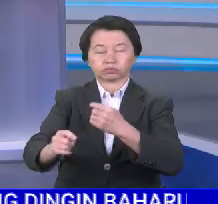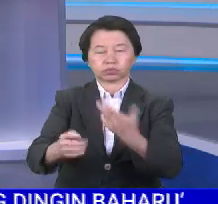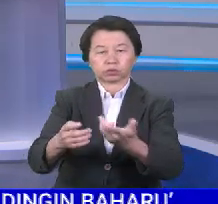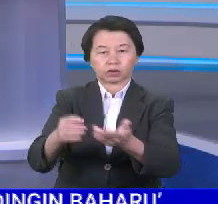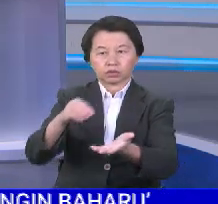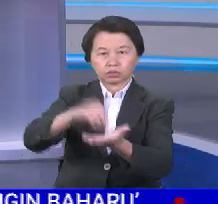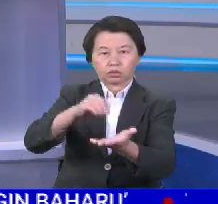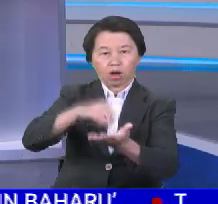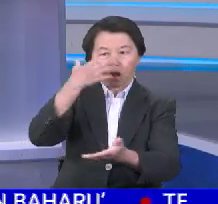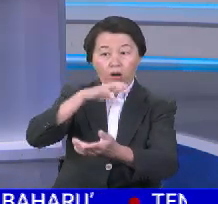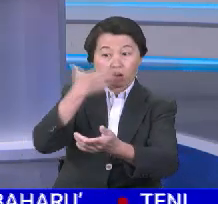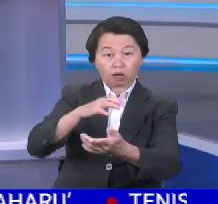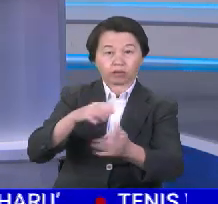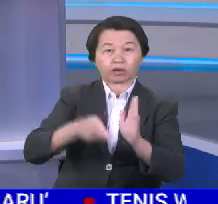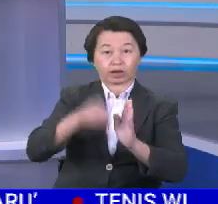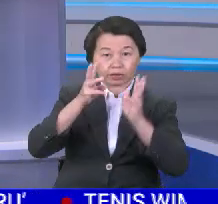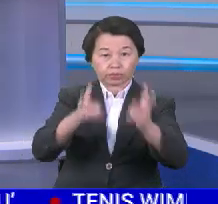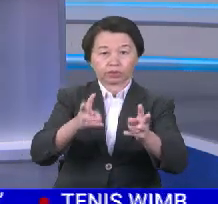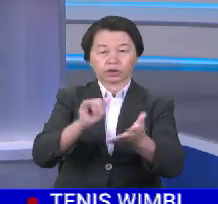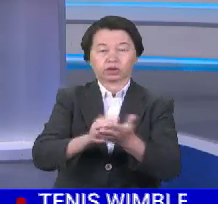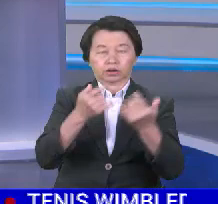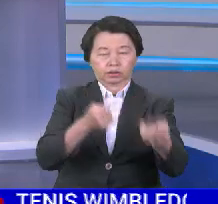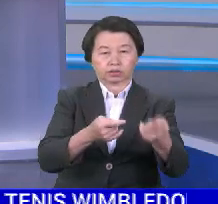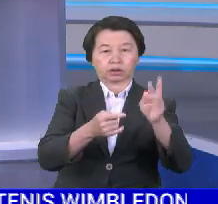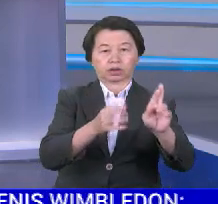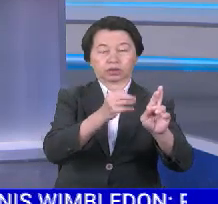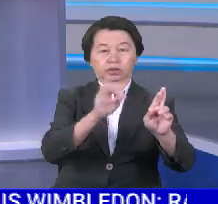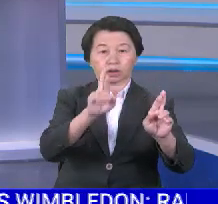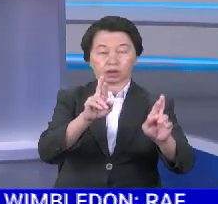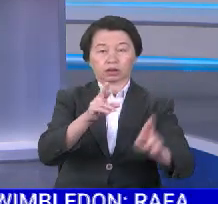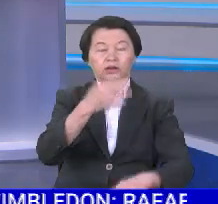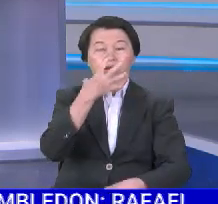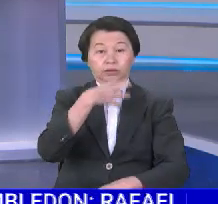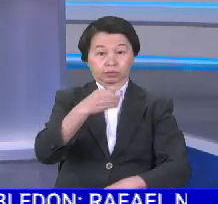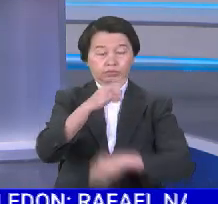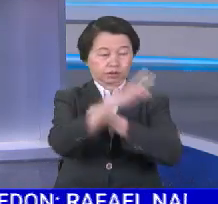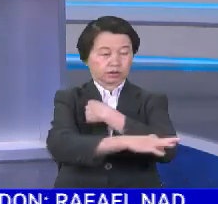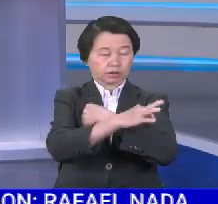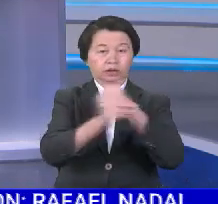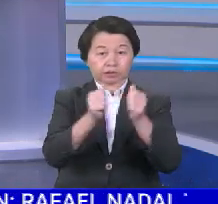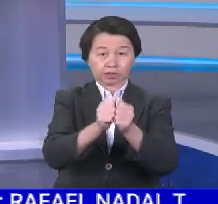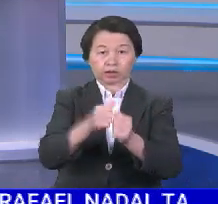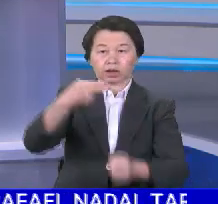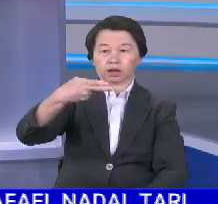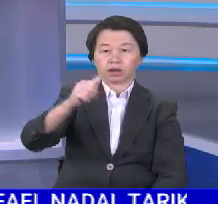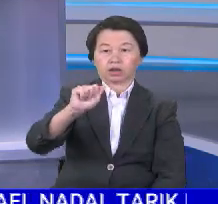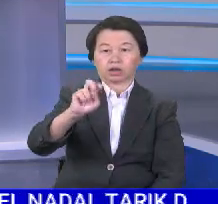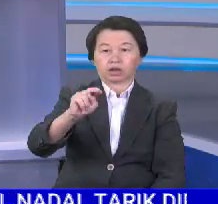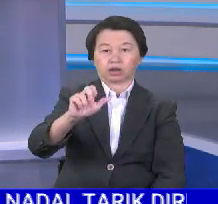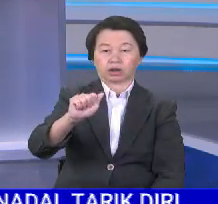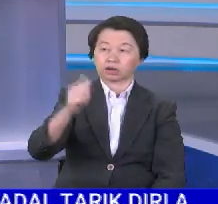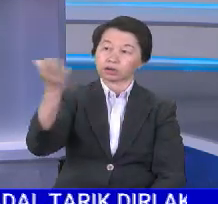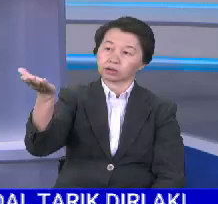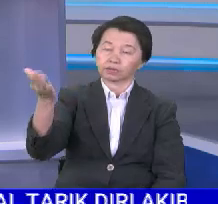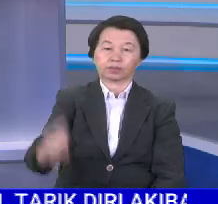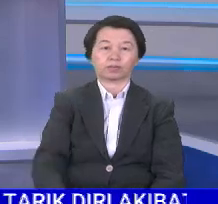raya. Jadi bagi perkembangan terkini di Hentian Rehat dan Rawat Seremban, kita bersama Hana Adlin Nasution Ahmad di lokasi. Lin, teruskan.